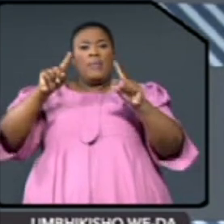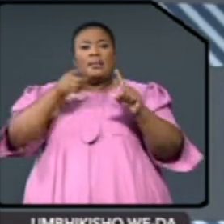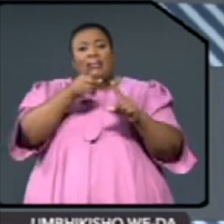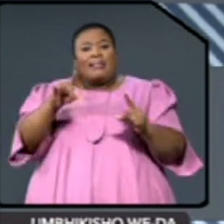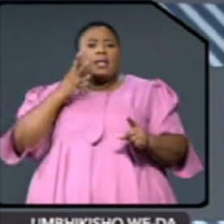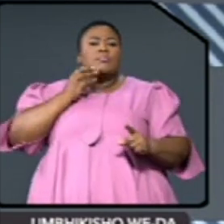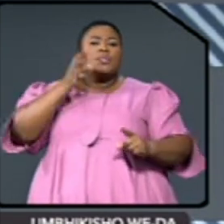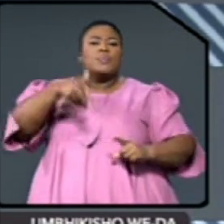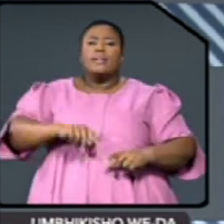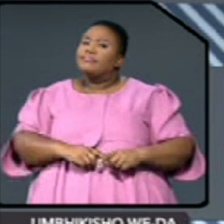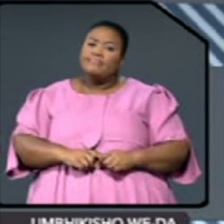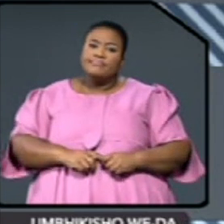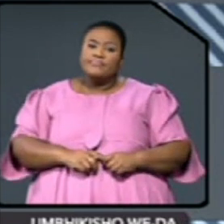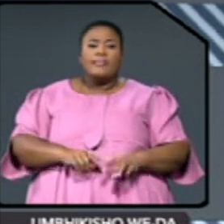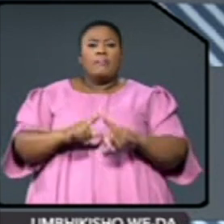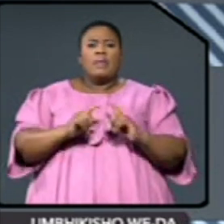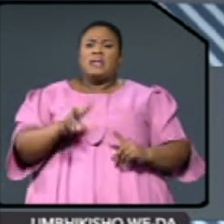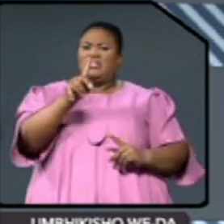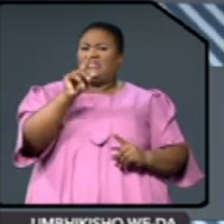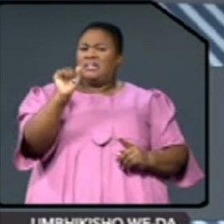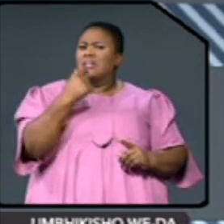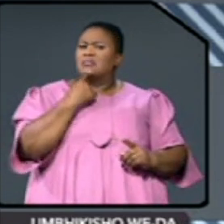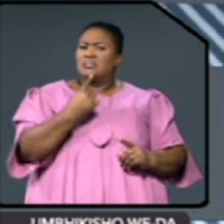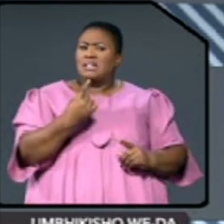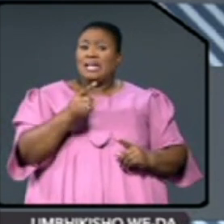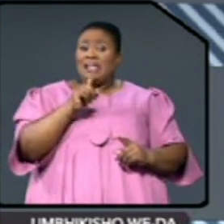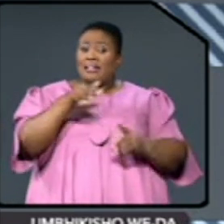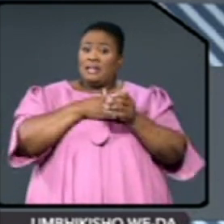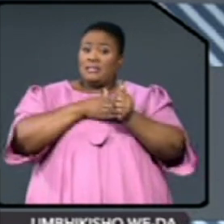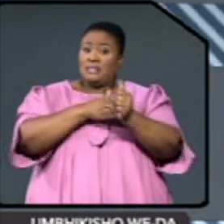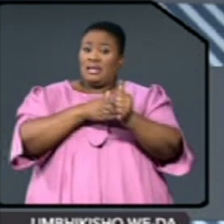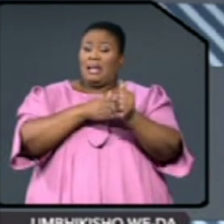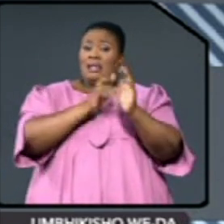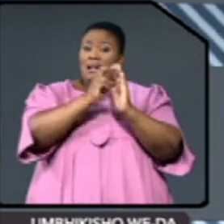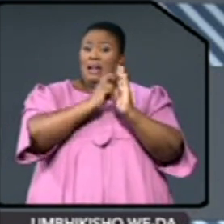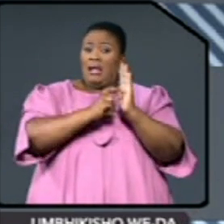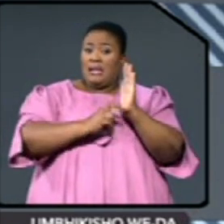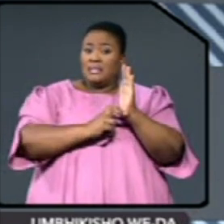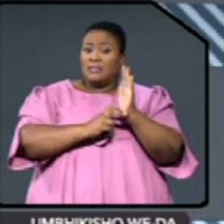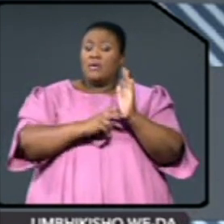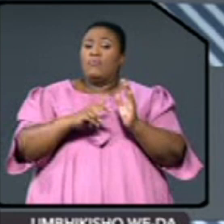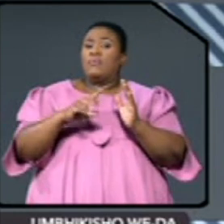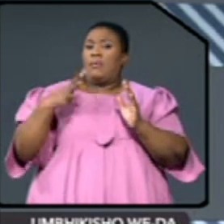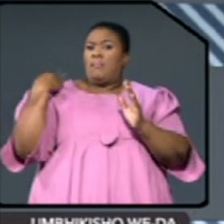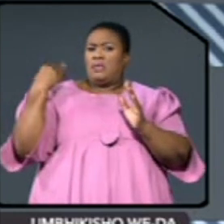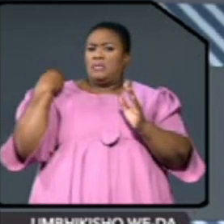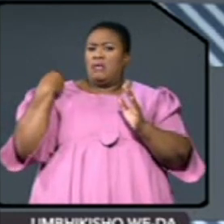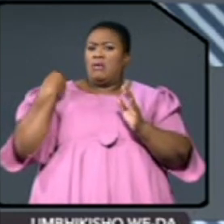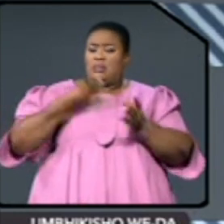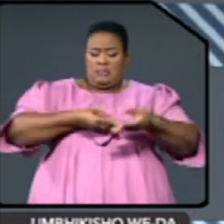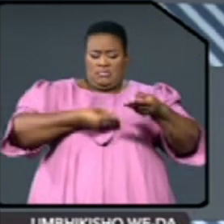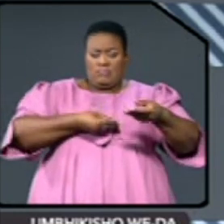kulolo daba. Kodwa-ke i-DA iyasho ukuthi lama guidelines e-ministerial handbook-ke engathi awukho